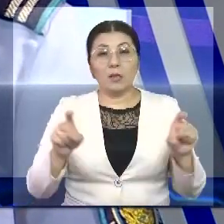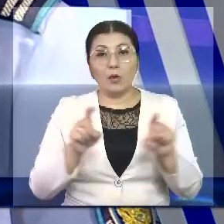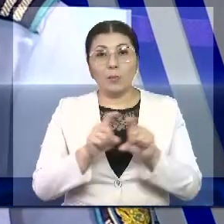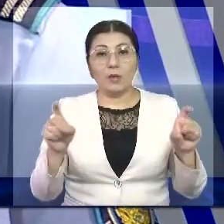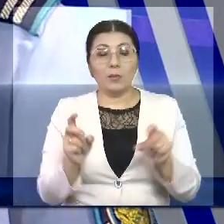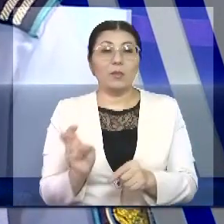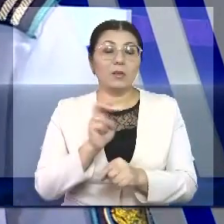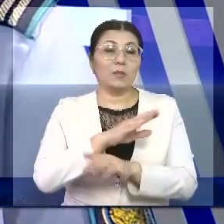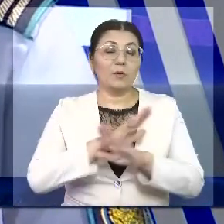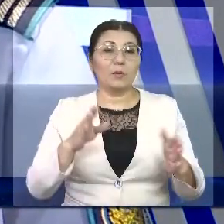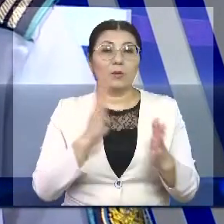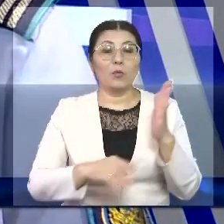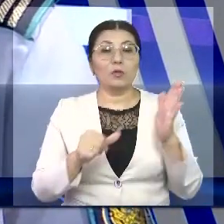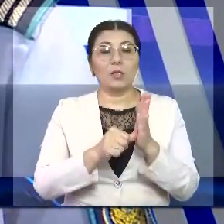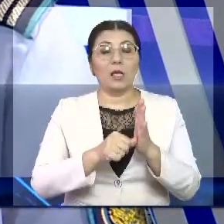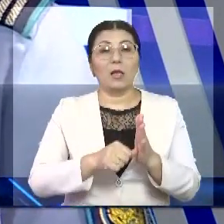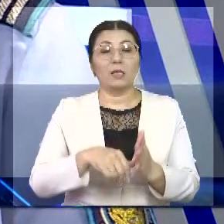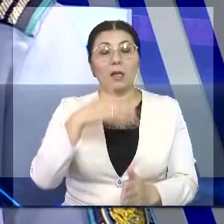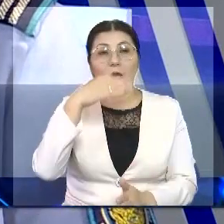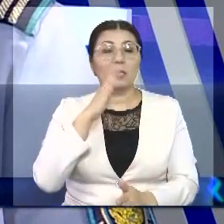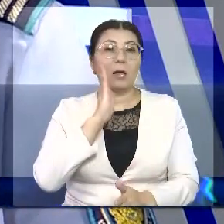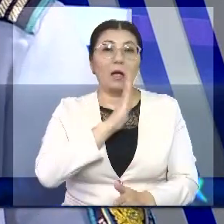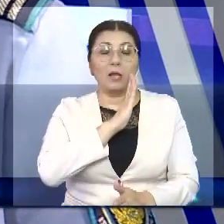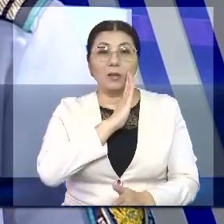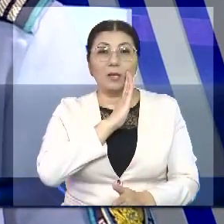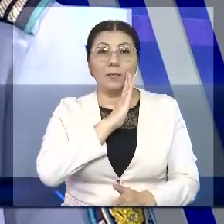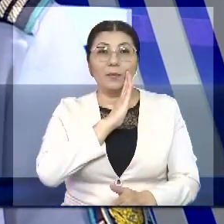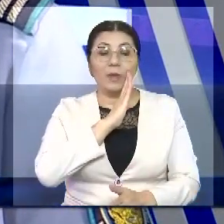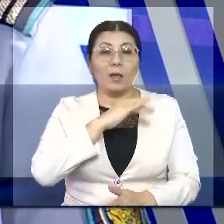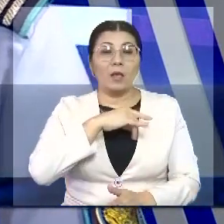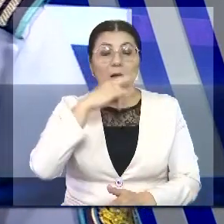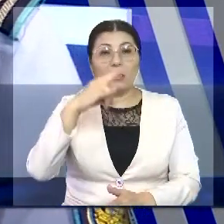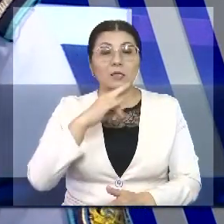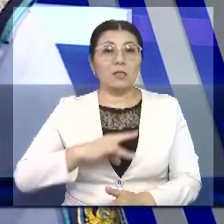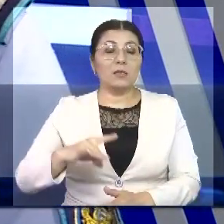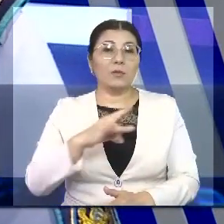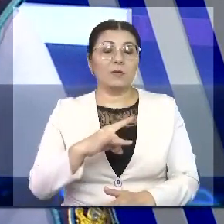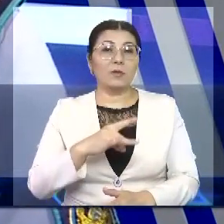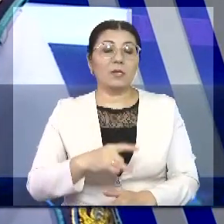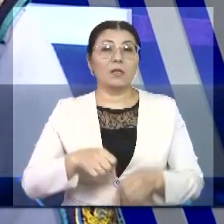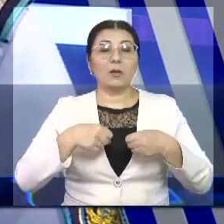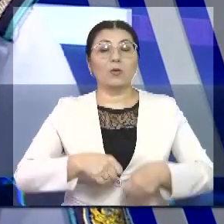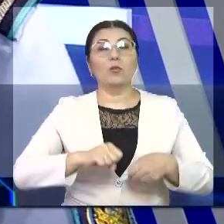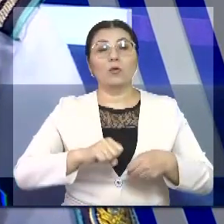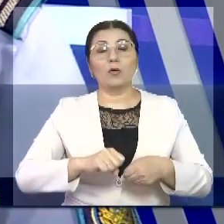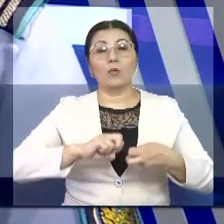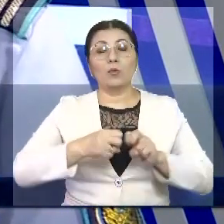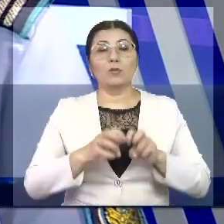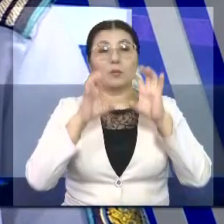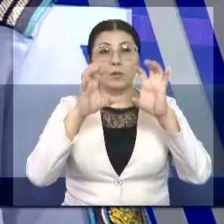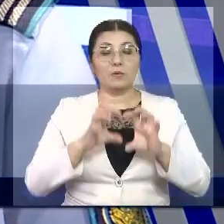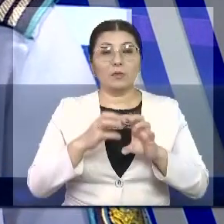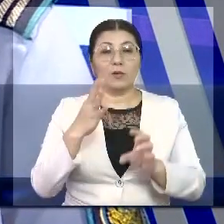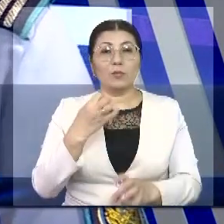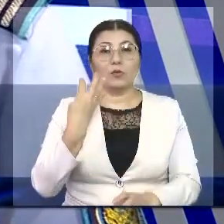ата-ана осы ойын сауық мекемесіне баруға рұқсат бергені үшін Қазақстан Республикасының әкімшілік құқық бұзушылық кодексінің